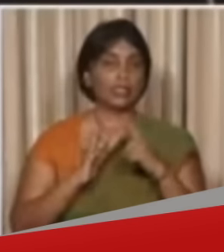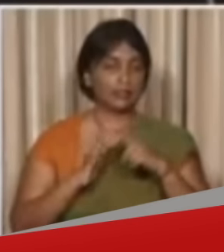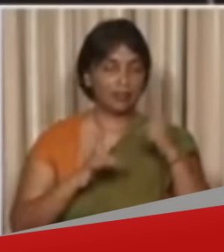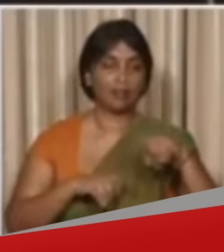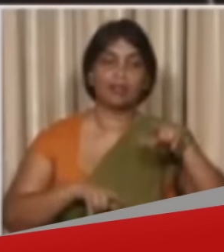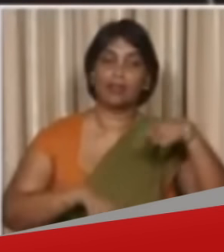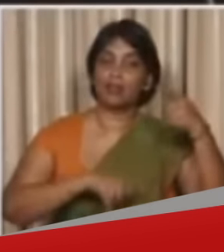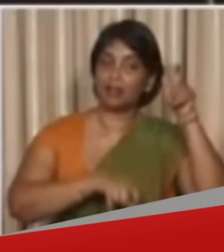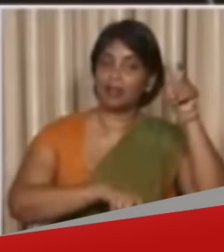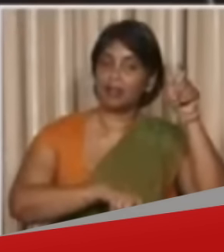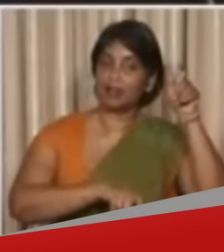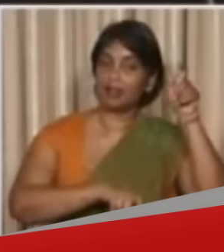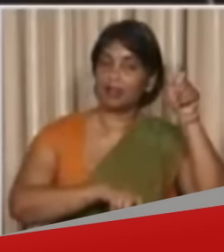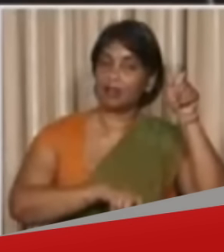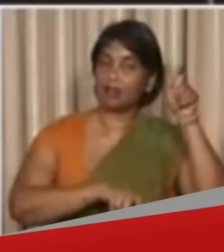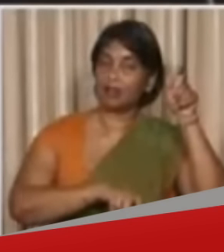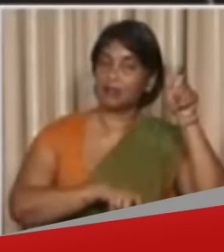අනිකුත්